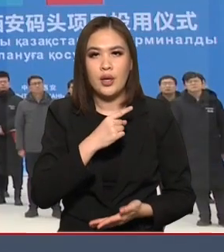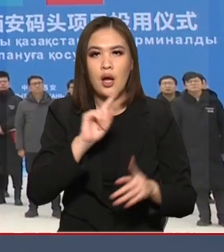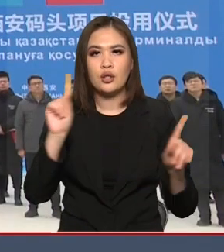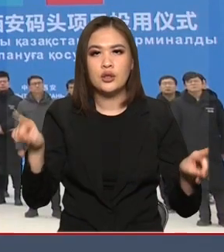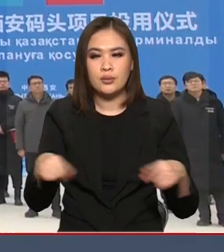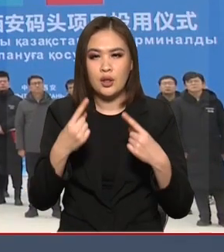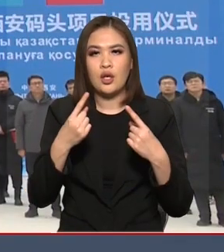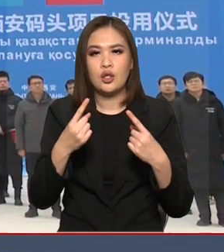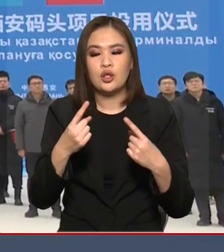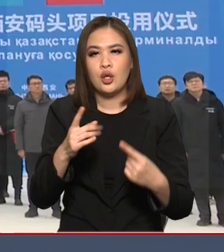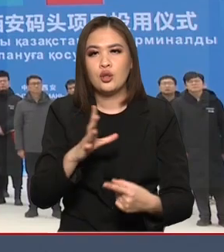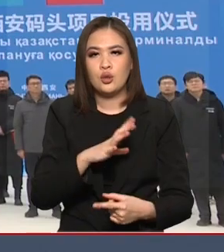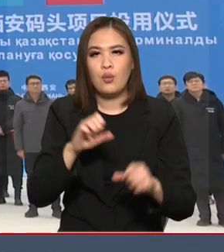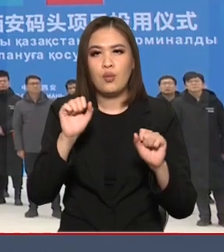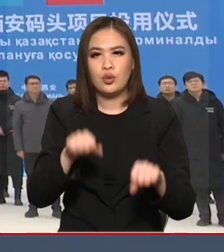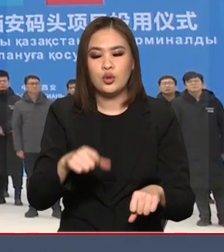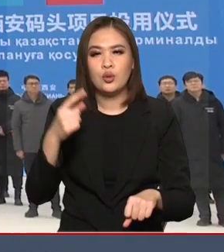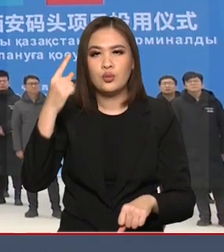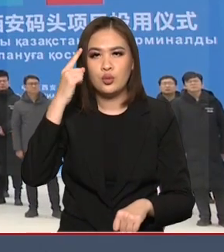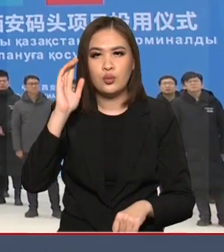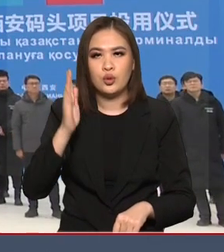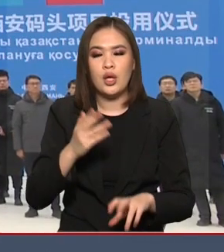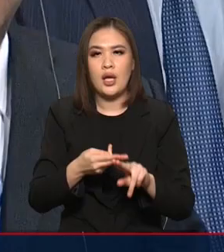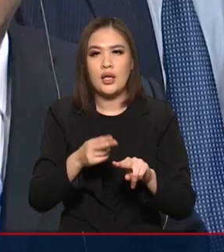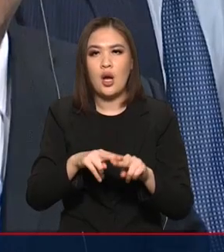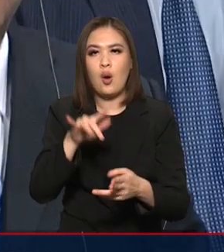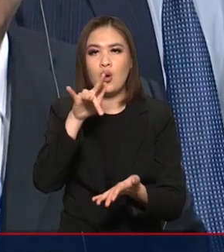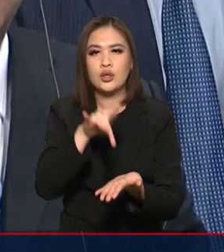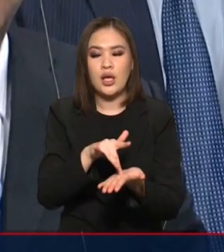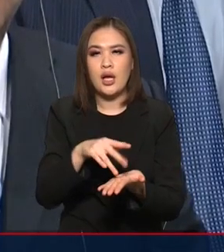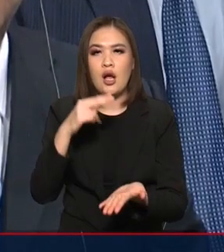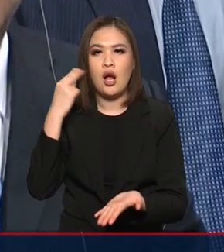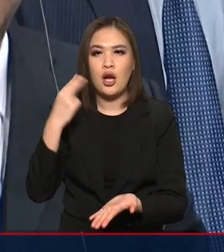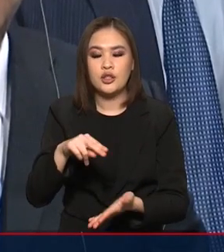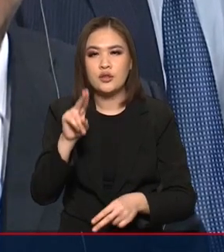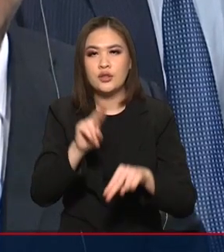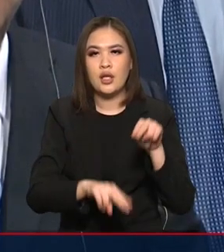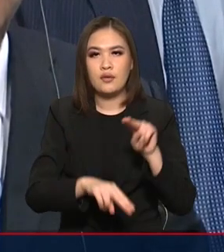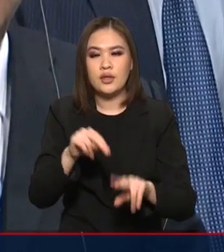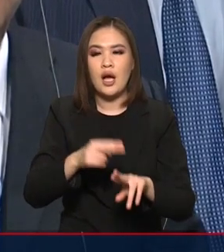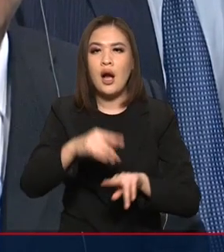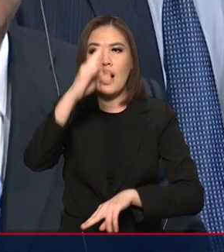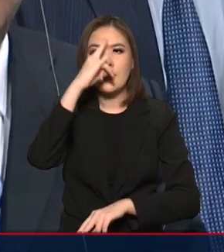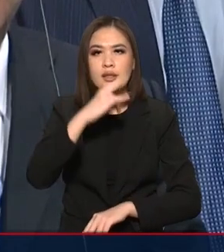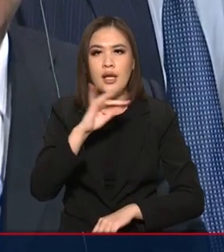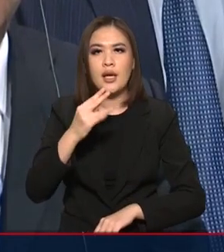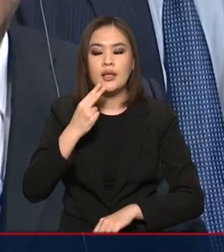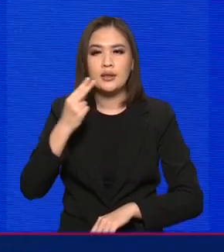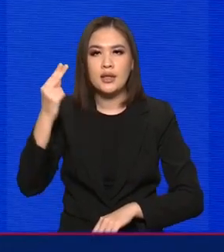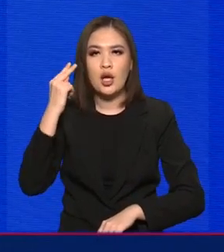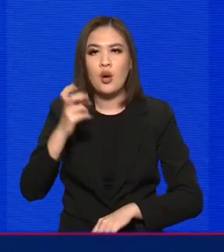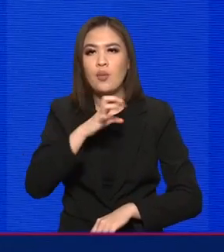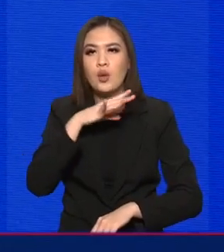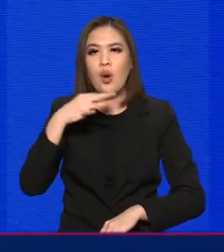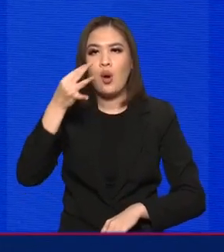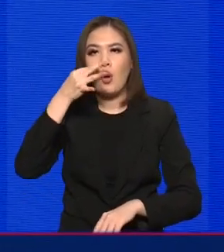ынтымақтастығын нығайта түседі деп санаймын. Осы орталықтың сапалы салынына Қазақстанның және Қытайдың көптеген